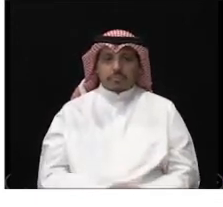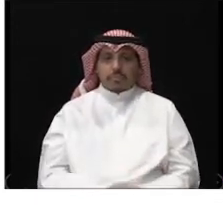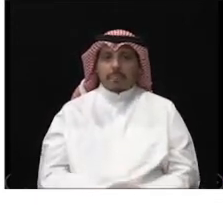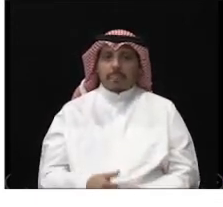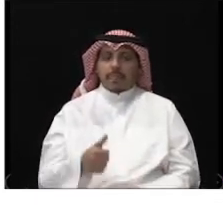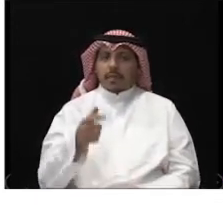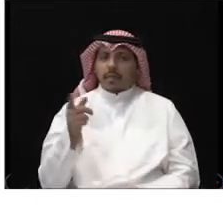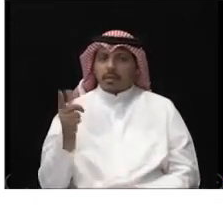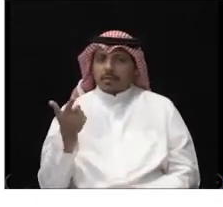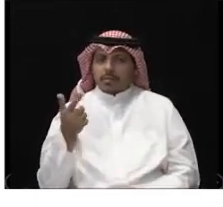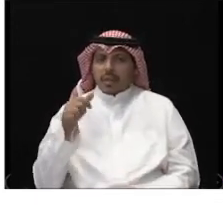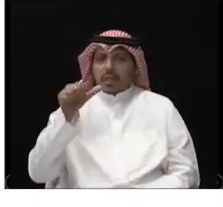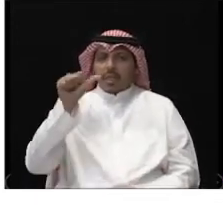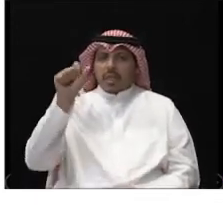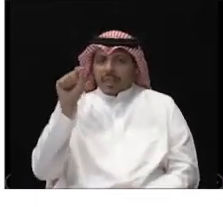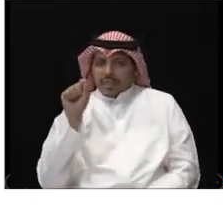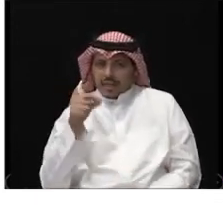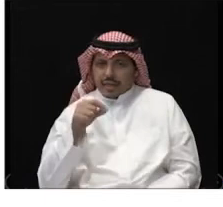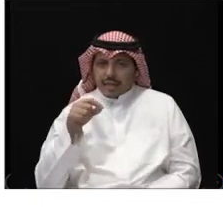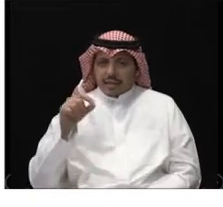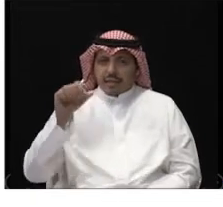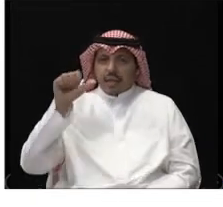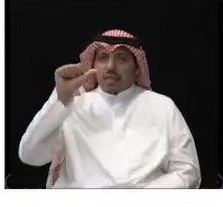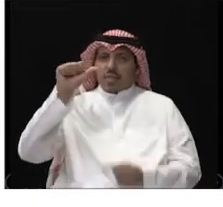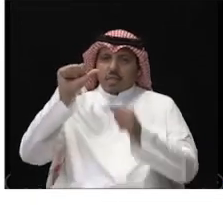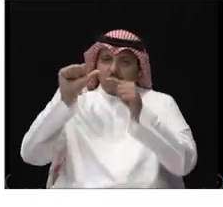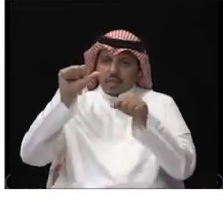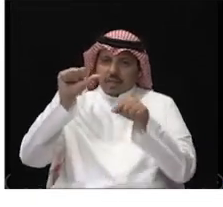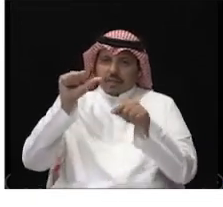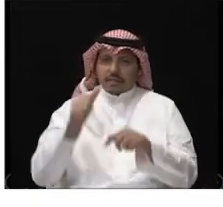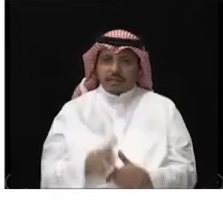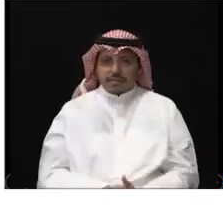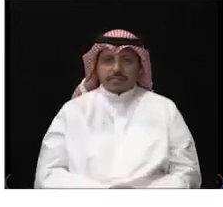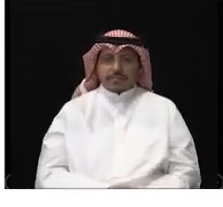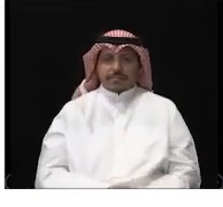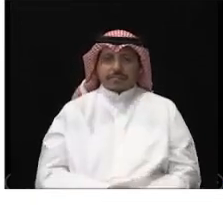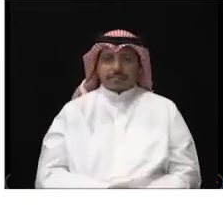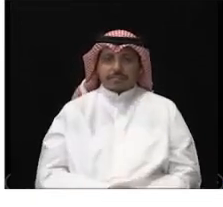أحسنتم، ضي ضي، رائع، وهنا